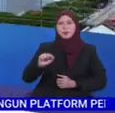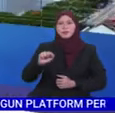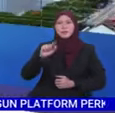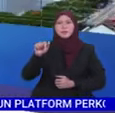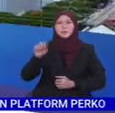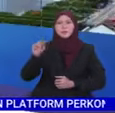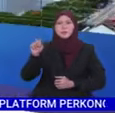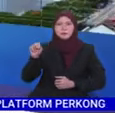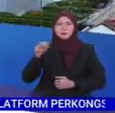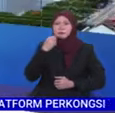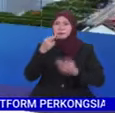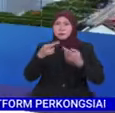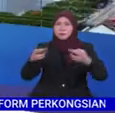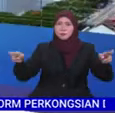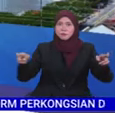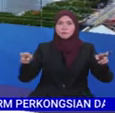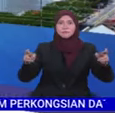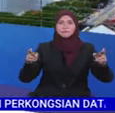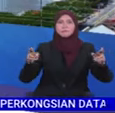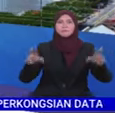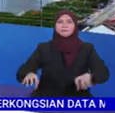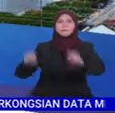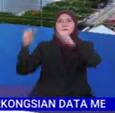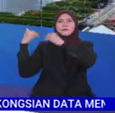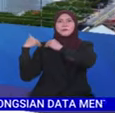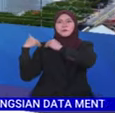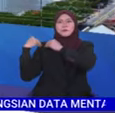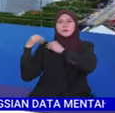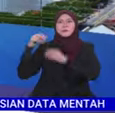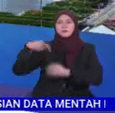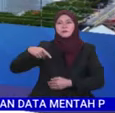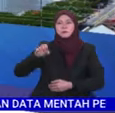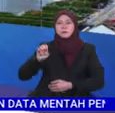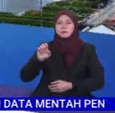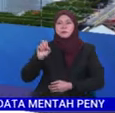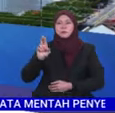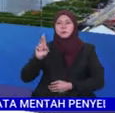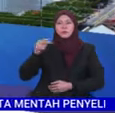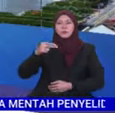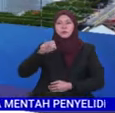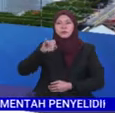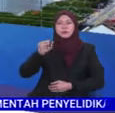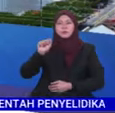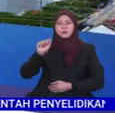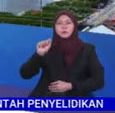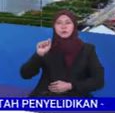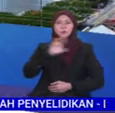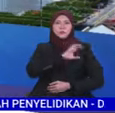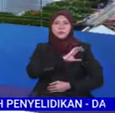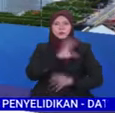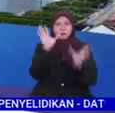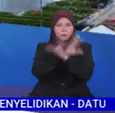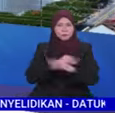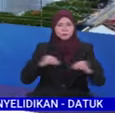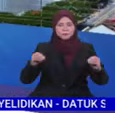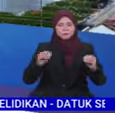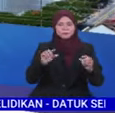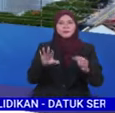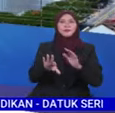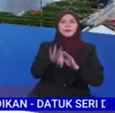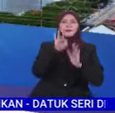Sabri hari ini secara resmi mengalah tugas sebagai pesuruhjaya police Rawa beliau menggantikan deltoids mail yang telah